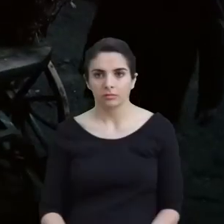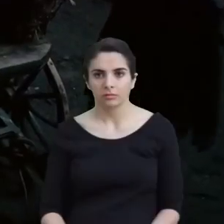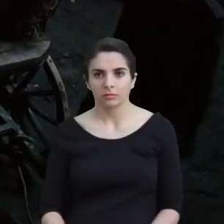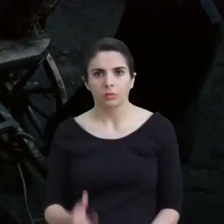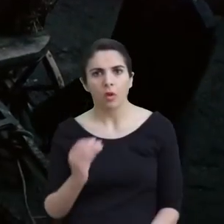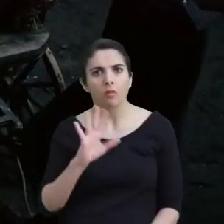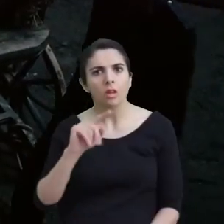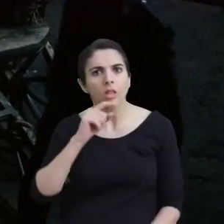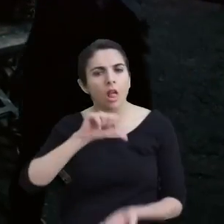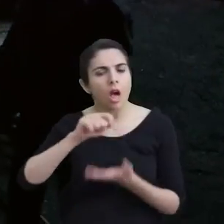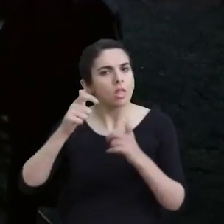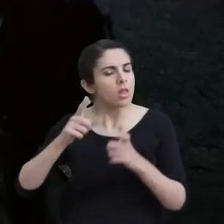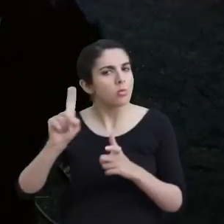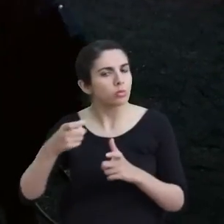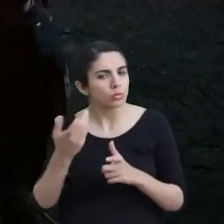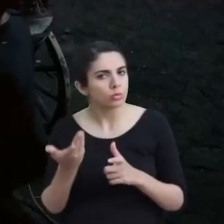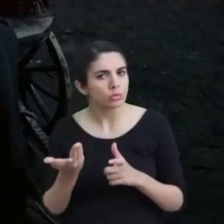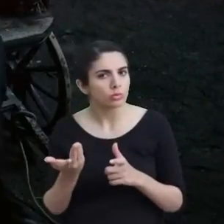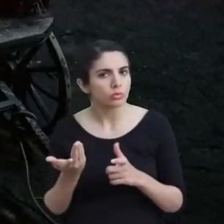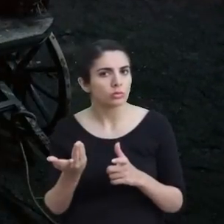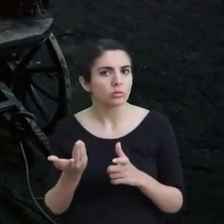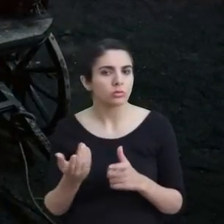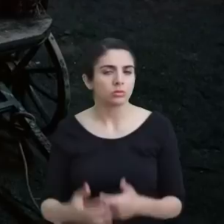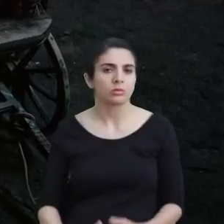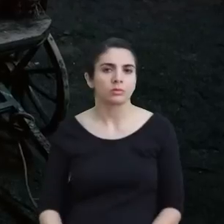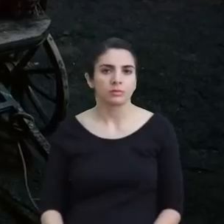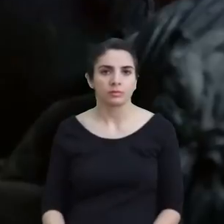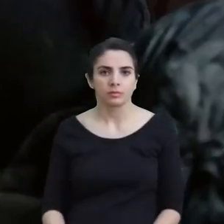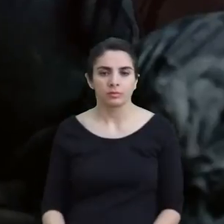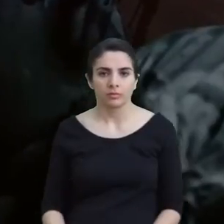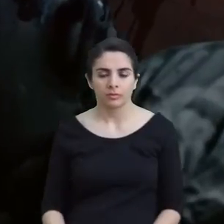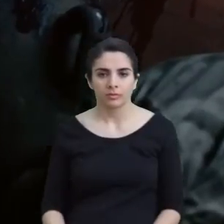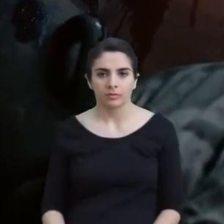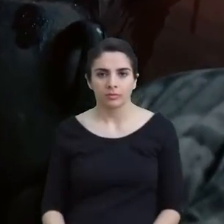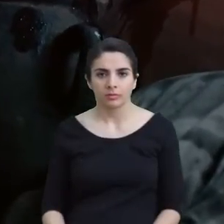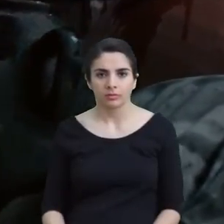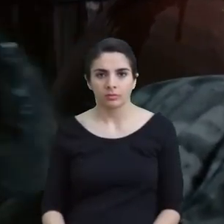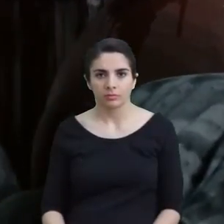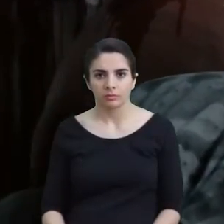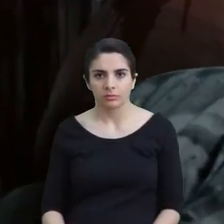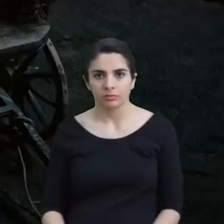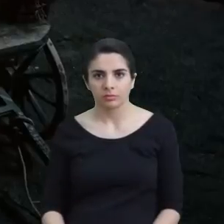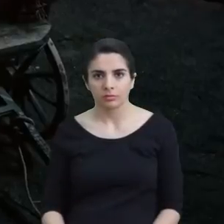Bu kadar zeytinyağını nereden bulmuşsa? Arabanın çevresinde bir tur tamamladı.